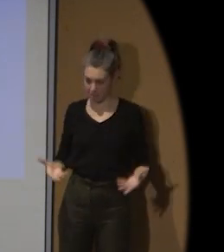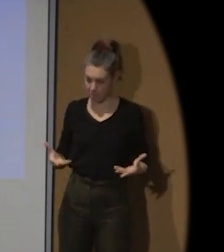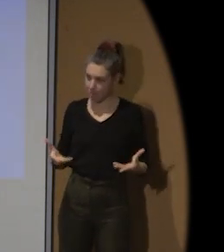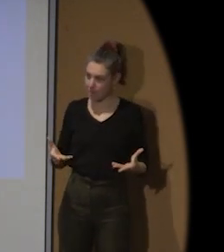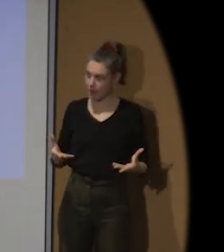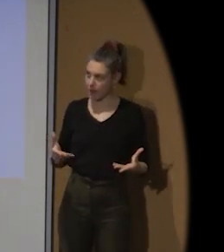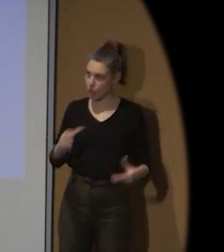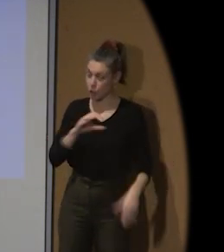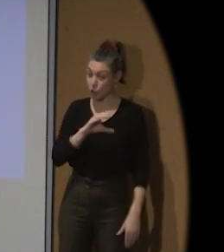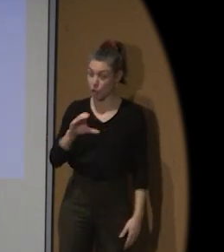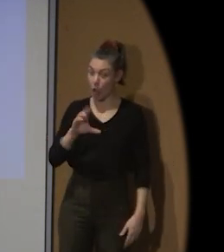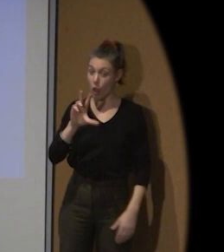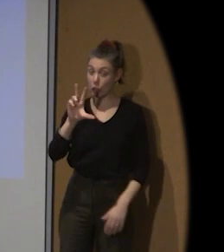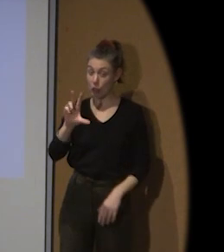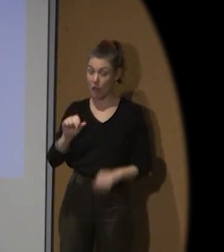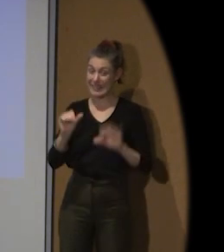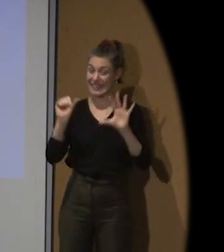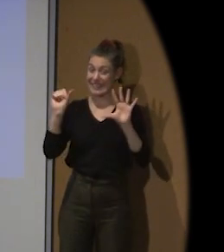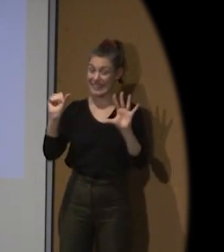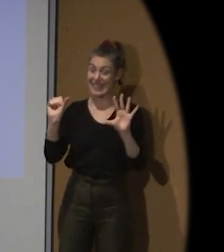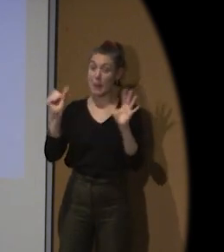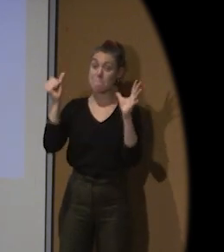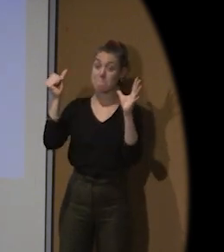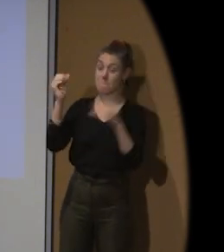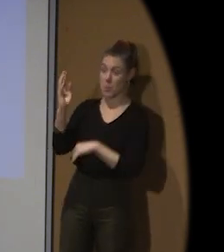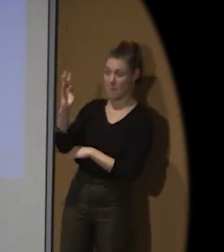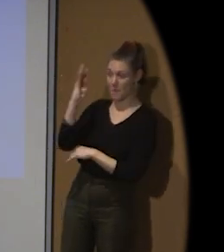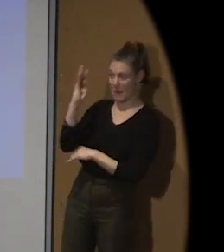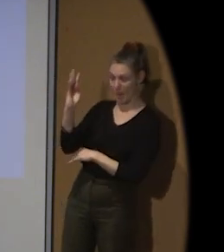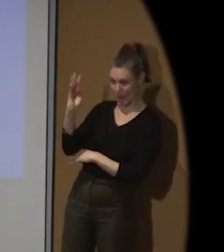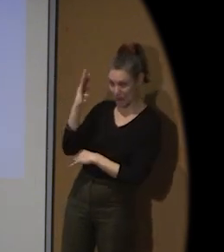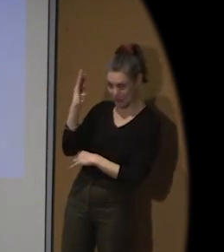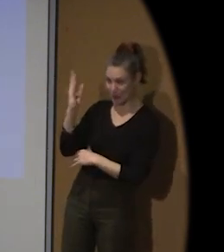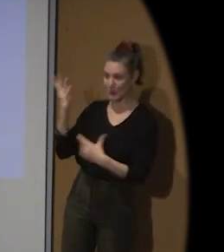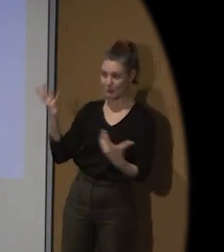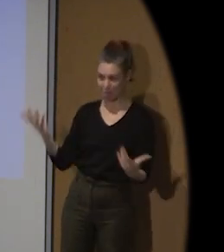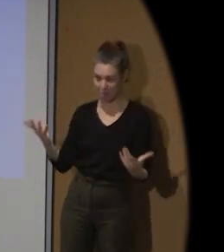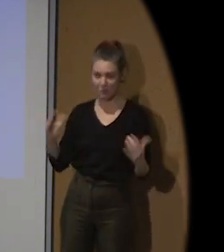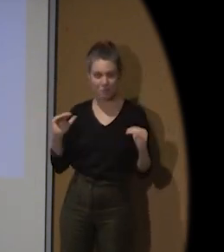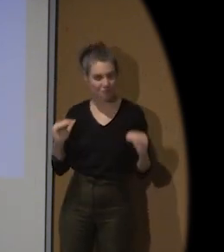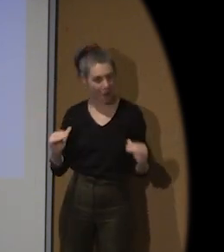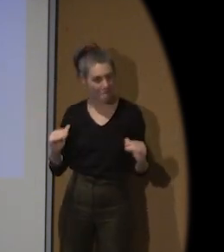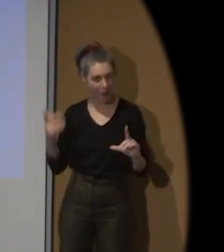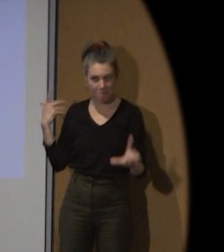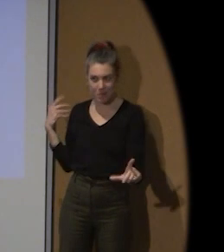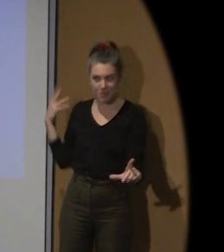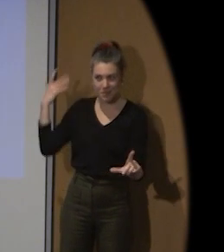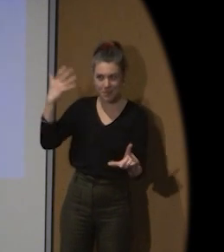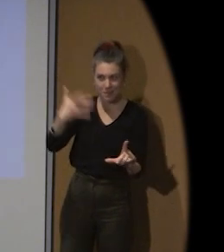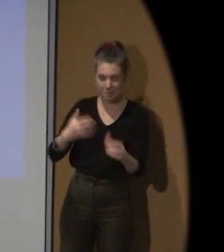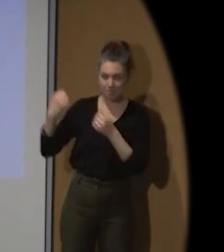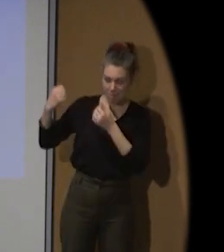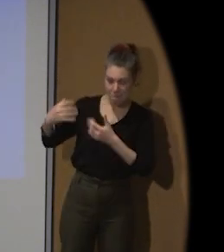136e édition du Pôle Info Santé. Rendez-vous compte, ce rendez-vous